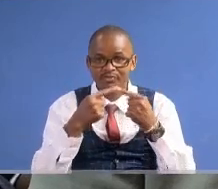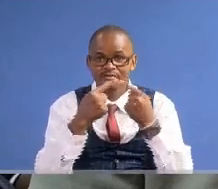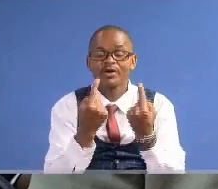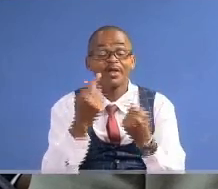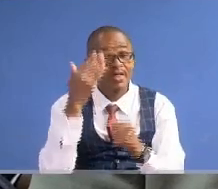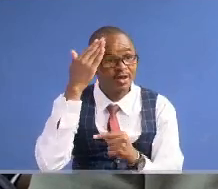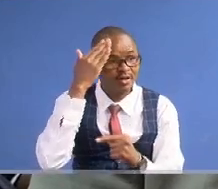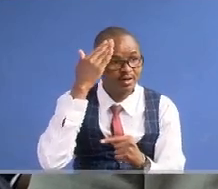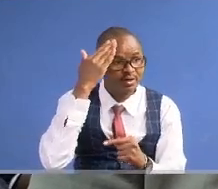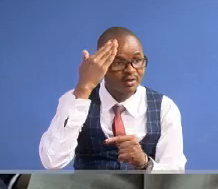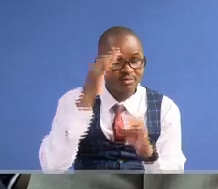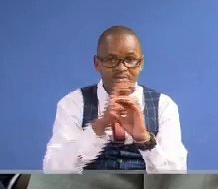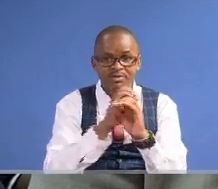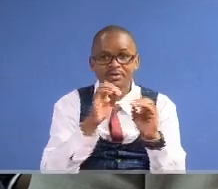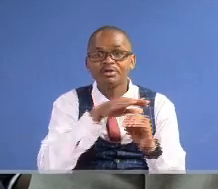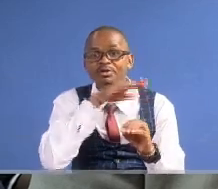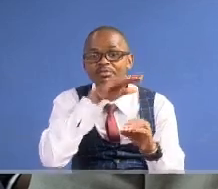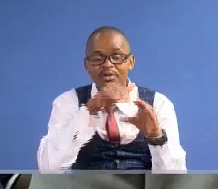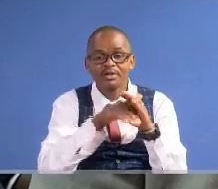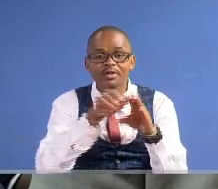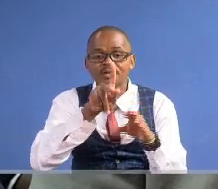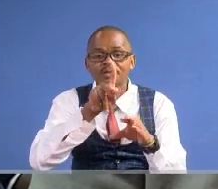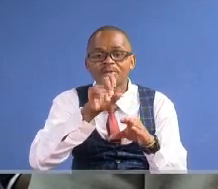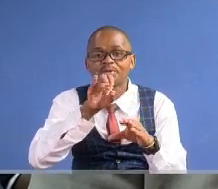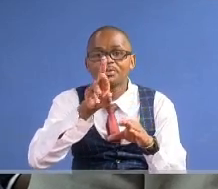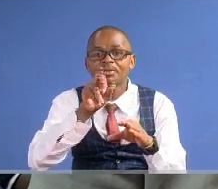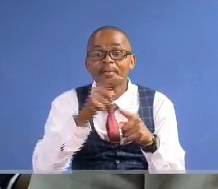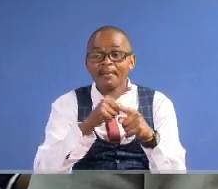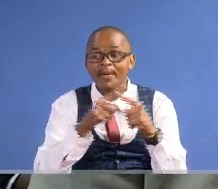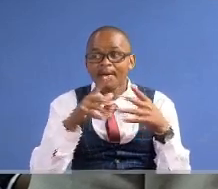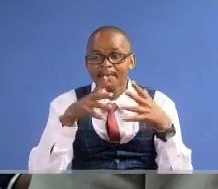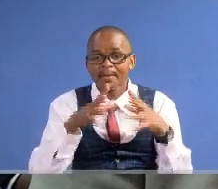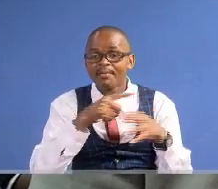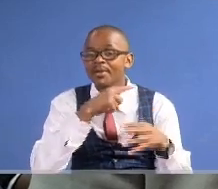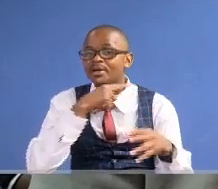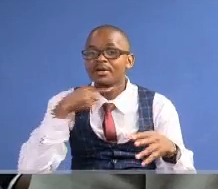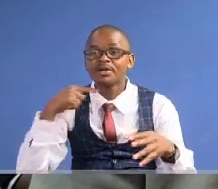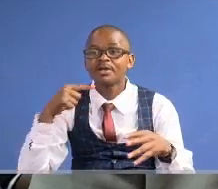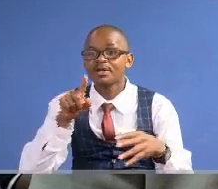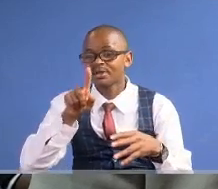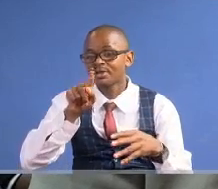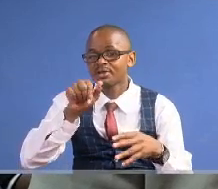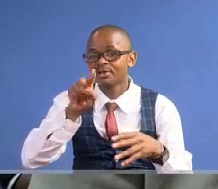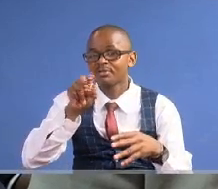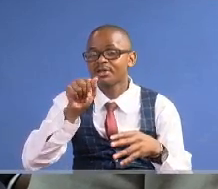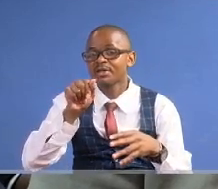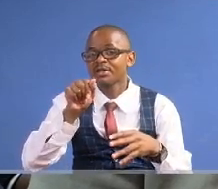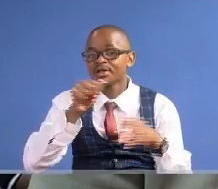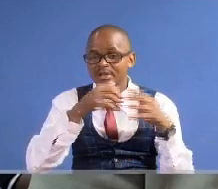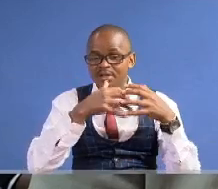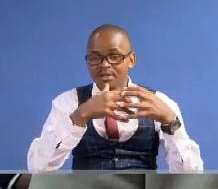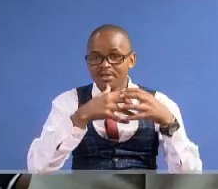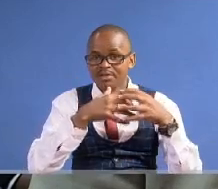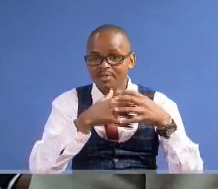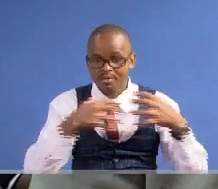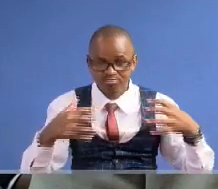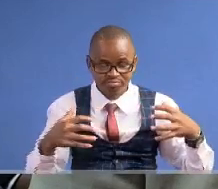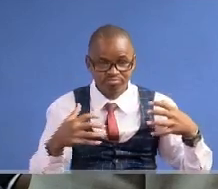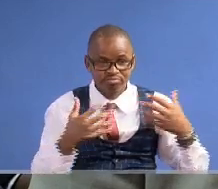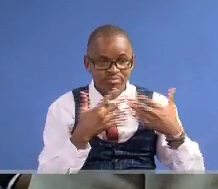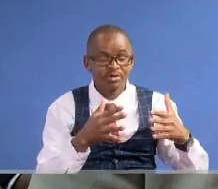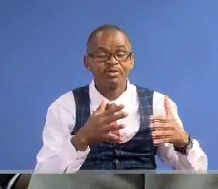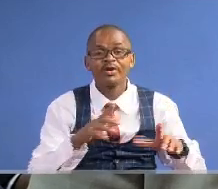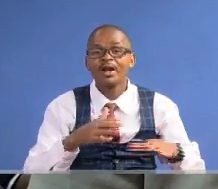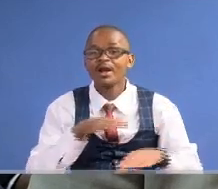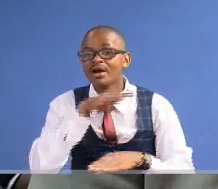known. Nobody died in Kibra constituency, but there are people they have killed, Tangatanga killed in Malindi, in Ganda ward. Somebody lost